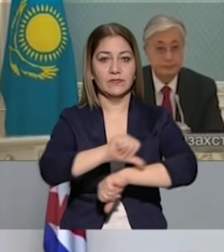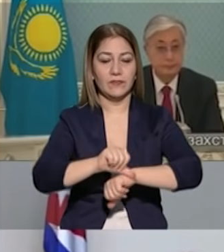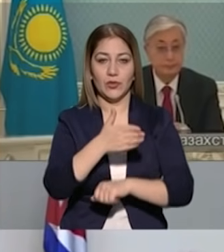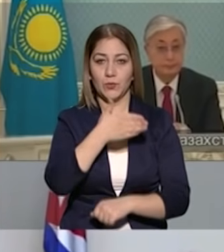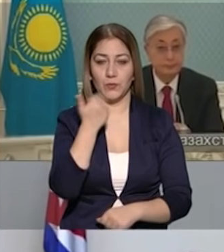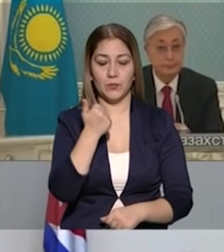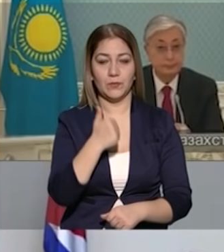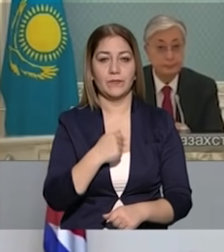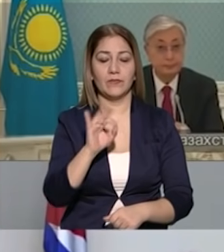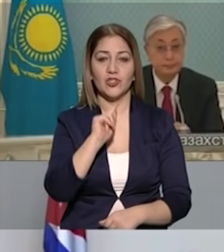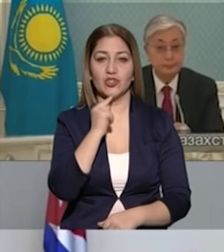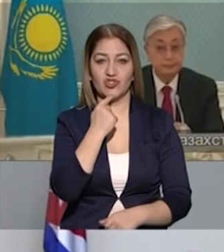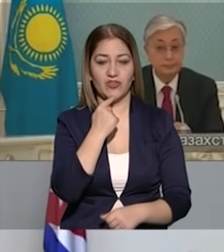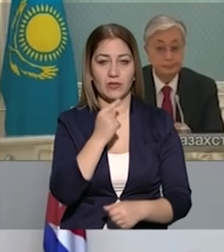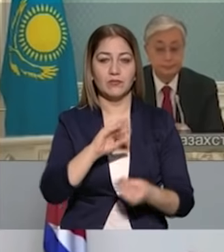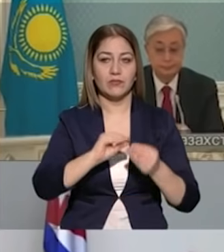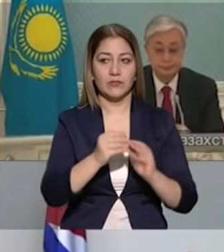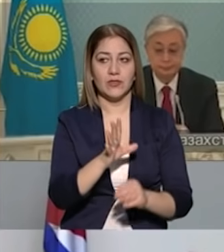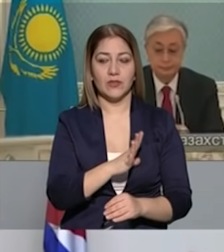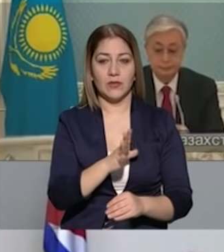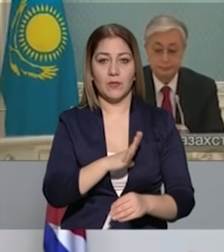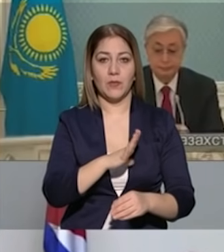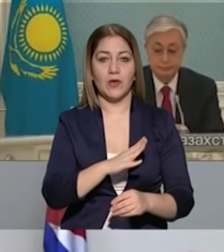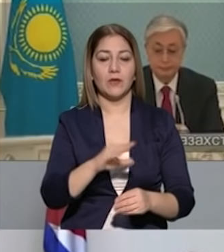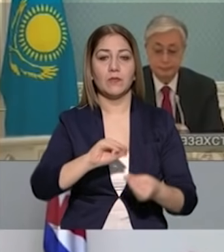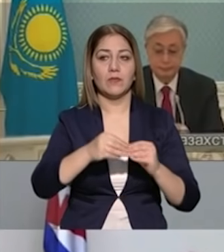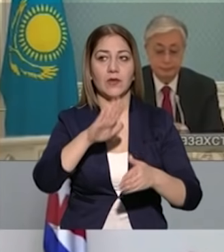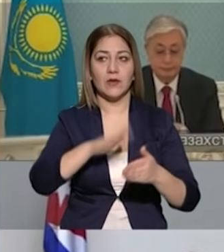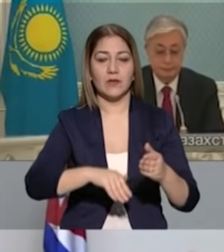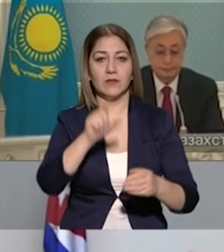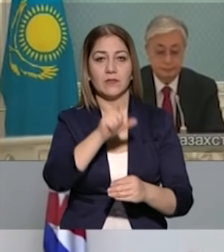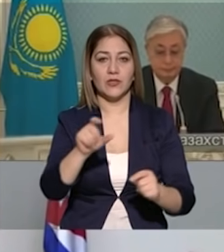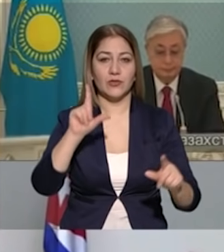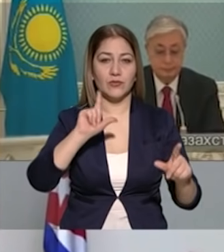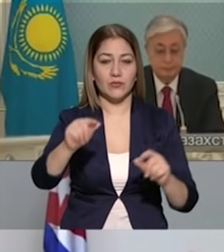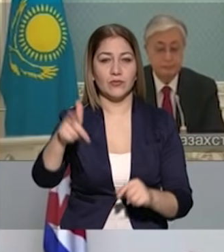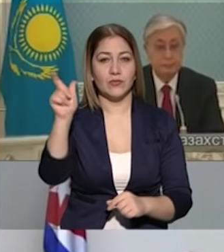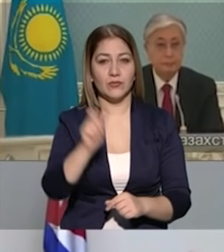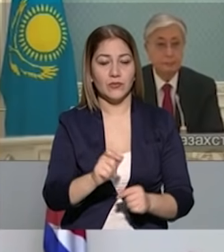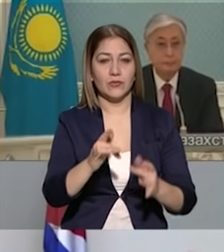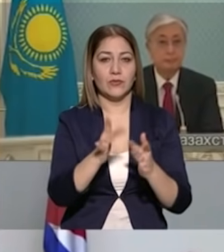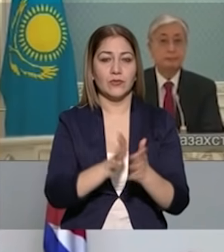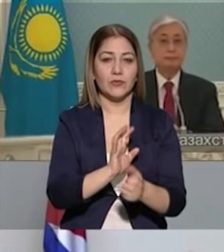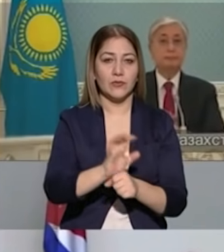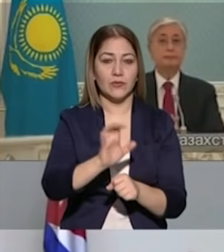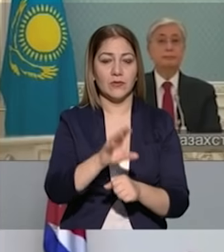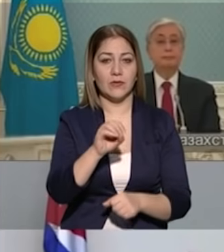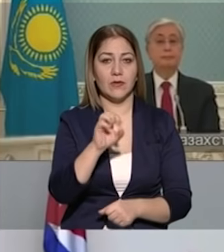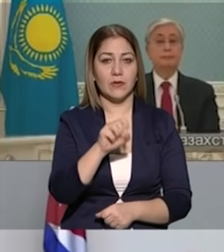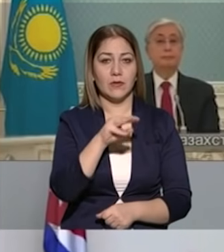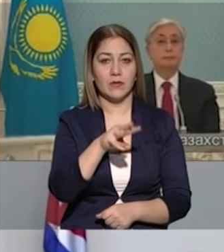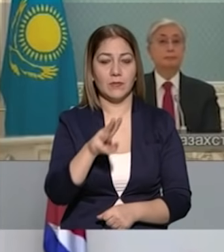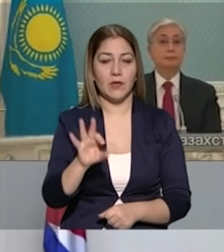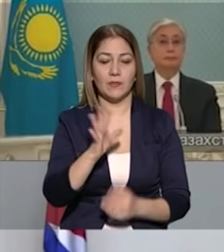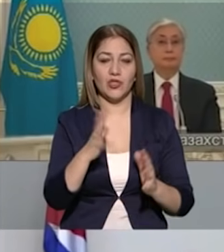Հայաստանի համար որոշ դժվարություններ է ստեղծում։ Առանց խոչընդոտների ուղևորափոխադրումներն ու բեռնափոխադրումները ԵԱՏՄ պետությունների հետ մեզ համար ունեն